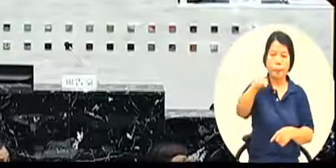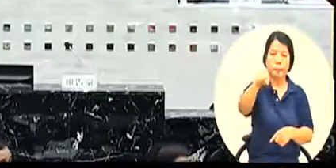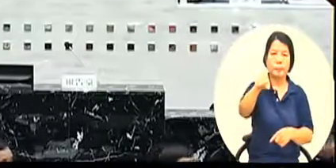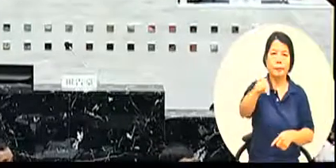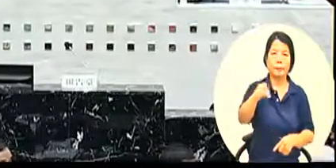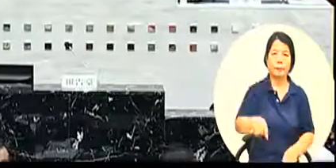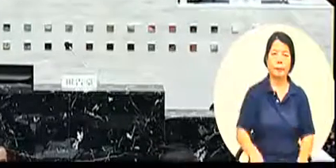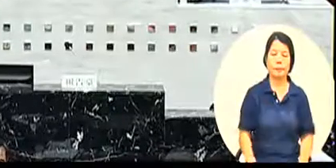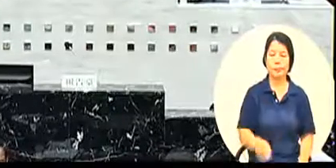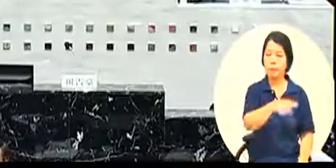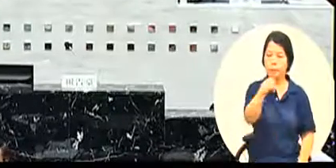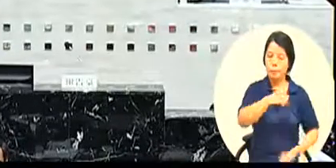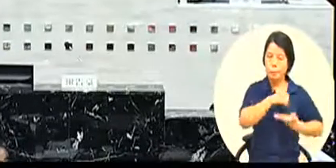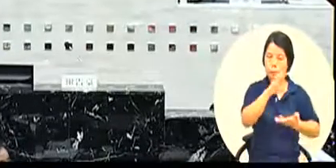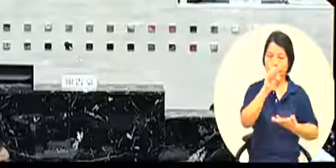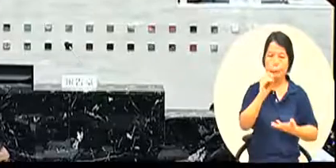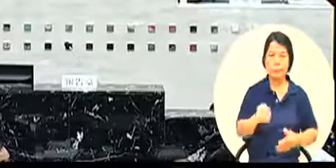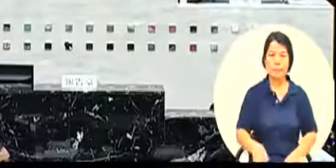各位同仁们意见？